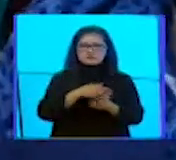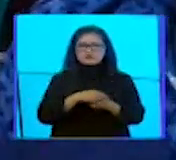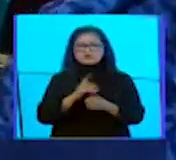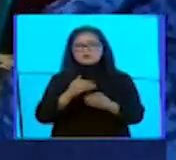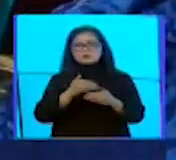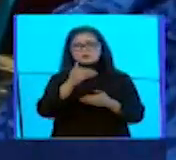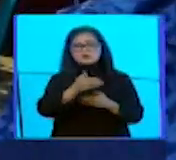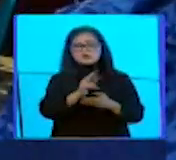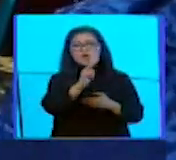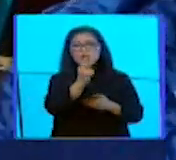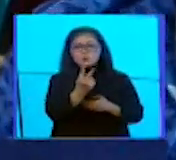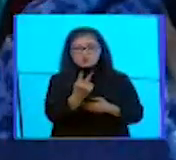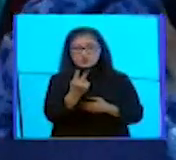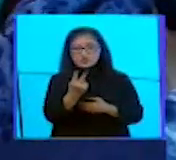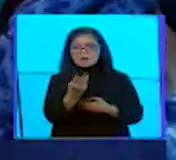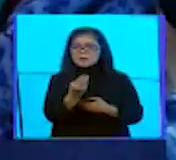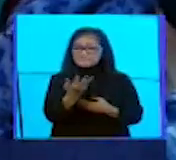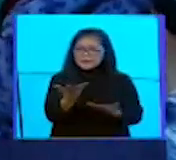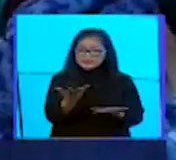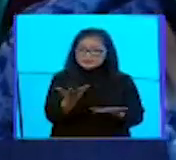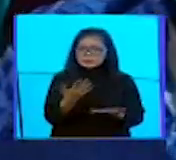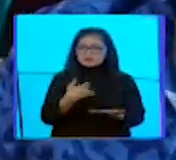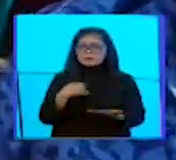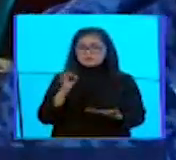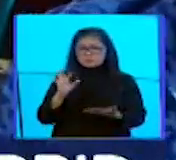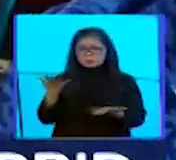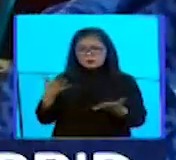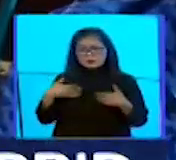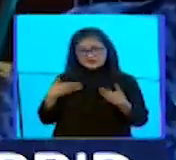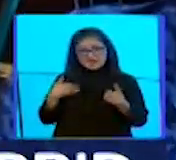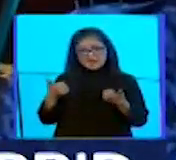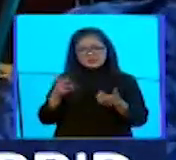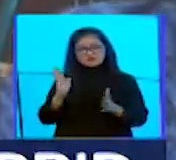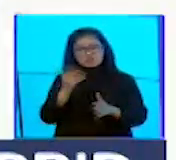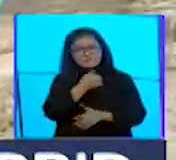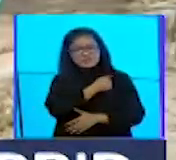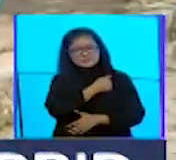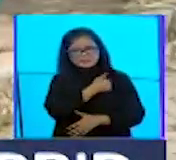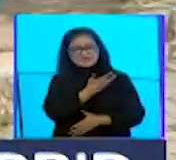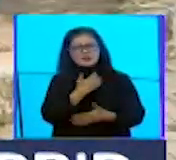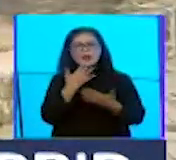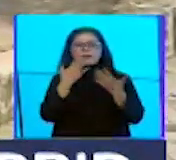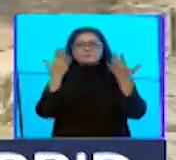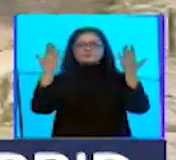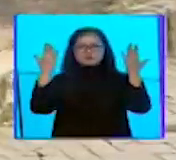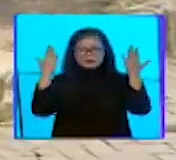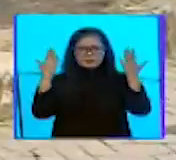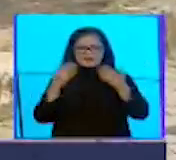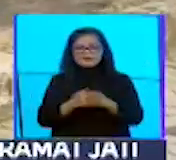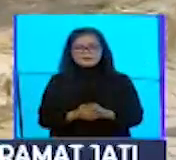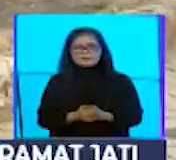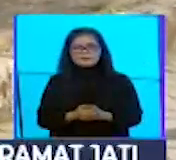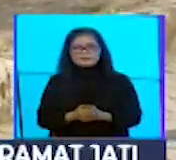Iya. Berarti senang ya dengan udah mulai adanya Moderna ini gitu ya. Alhamdulillah. Mudah. Oke. Di awal